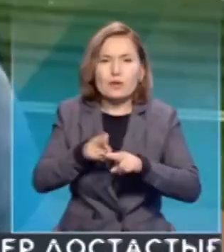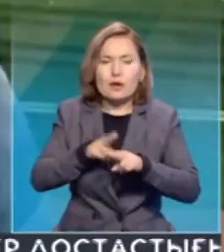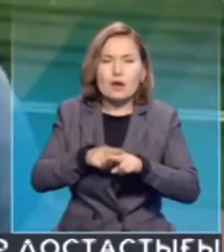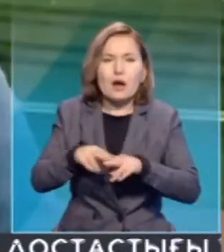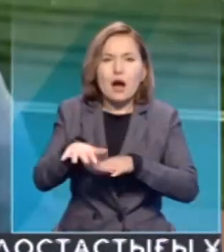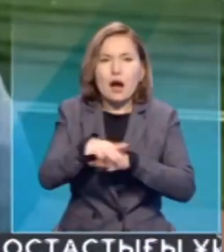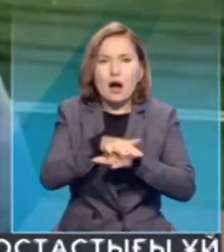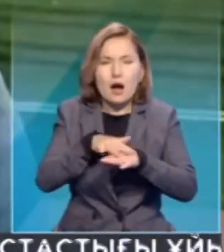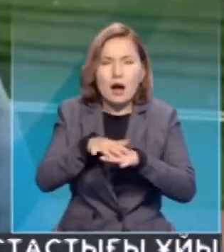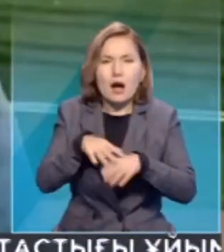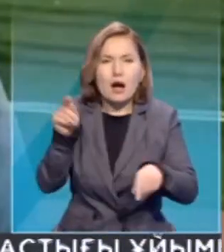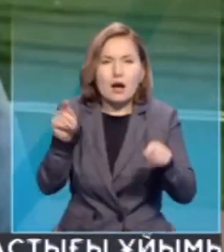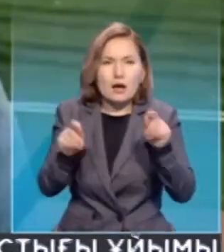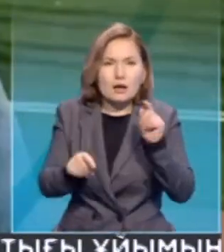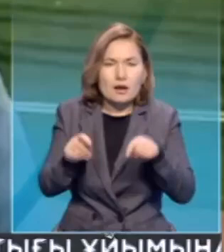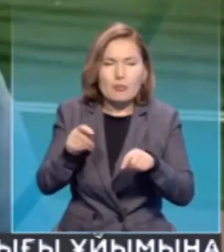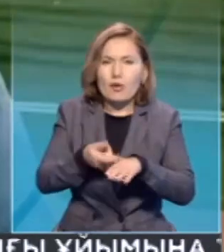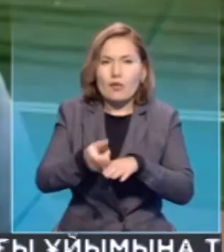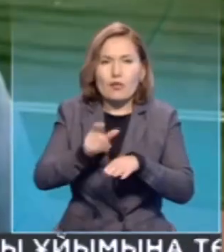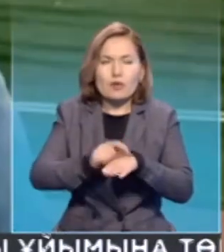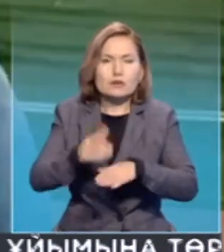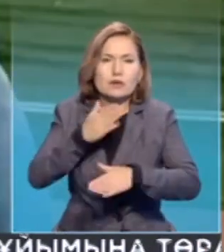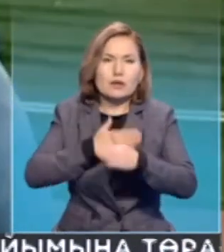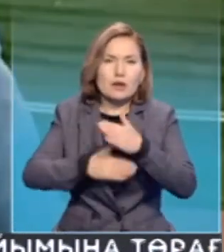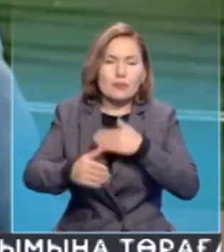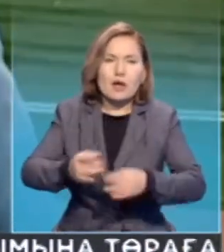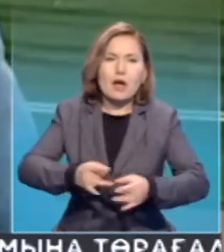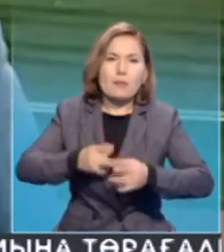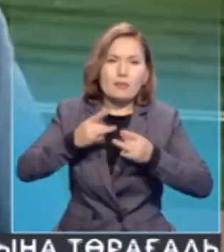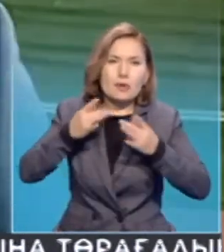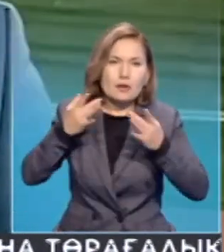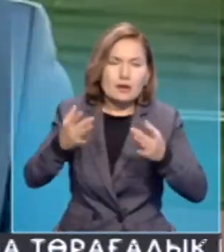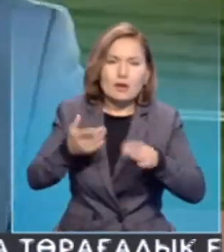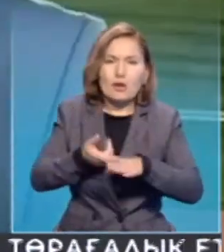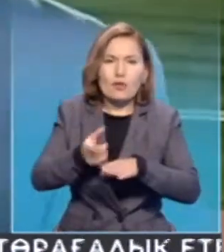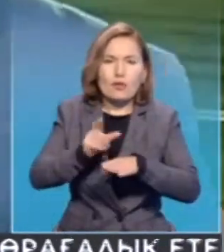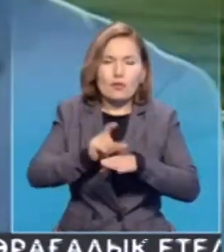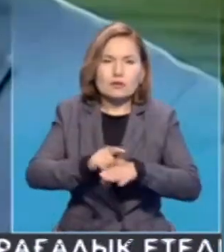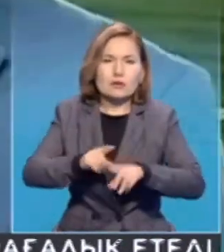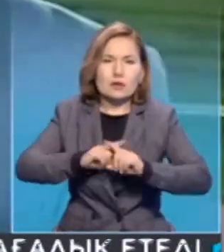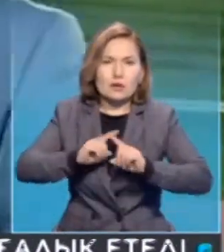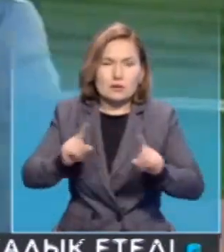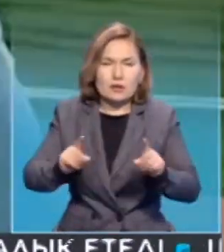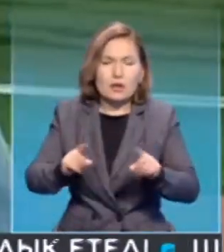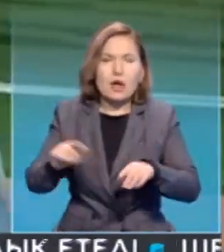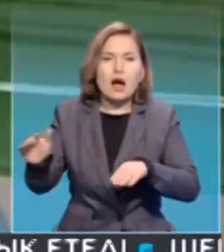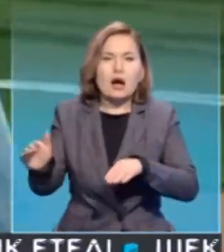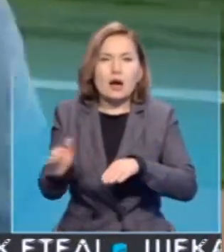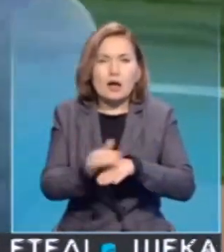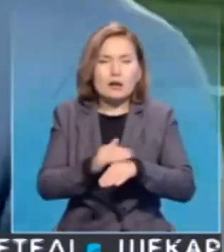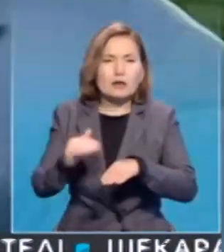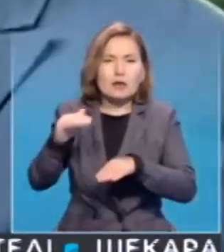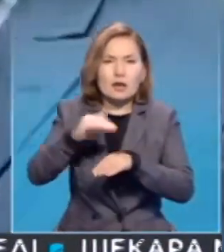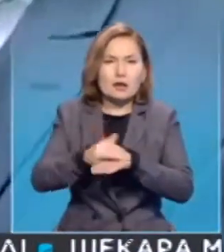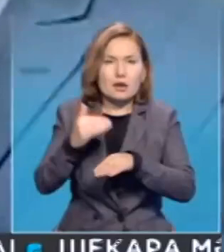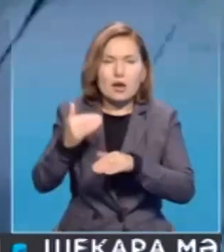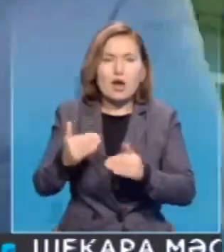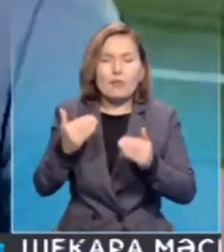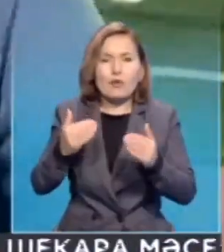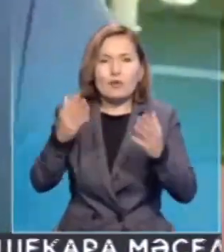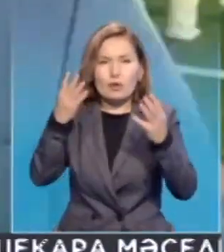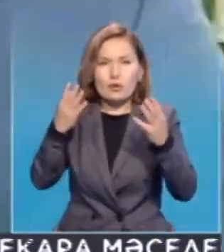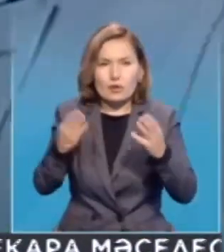Тұрғындар керемет көңіл күйге бөленіп, мерекенің лебі сезіліп тұр. Қайырлы кеш, бүгінгі